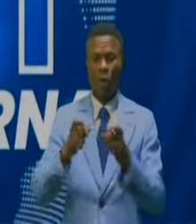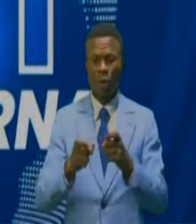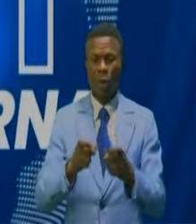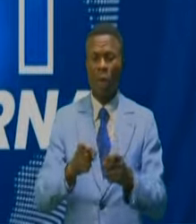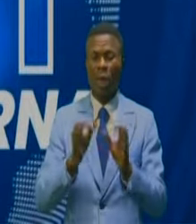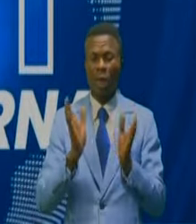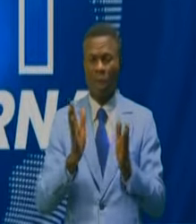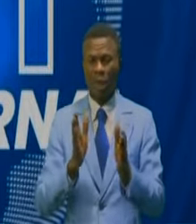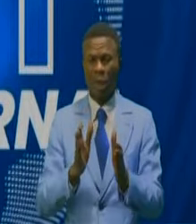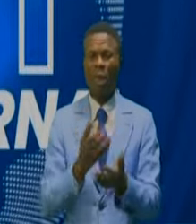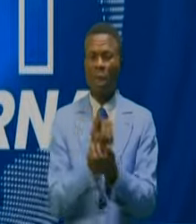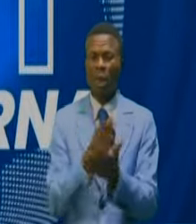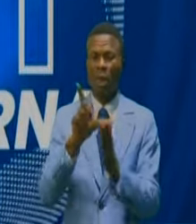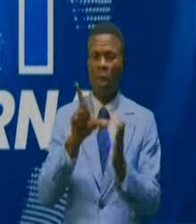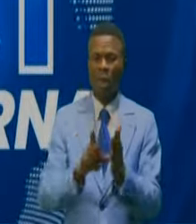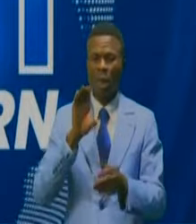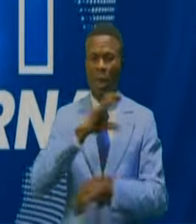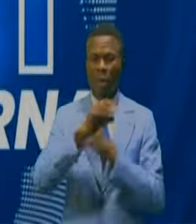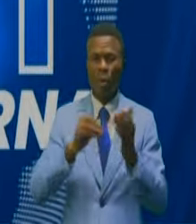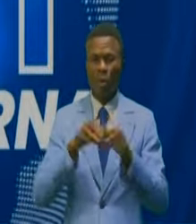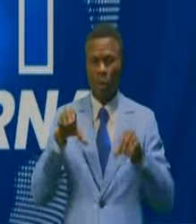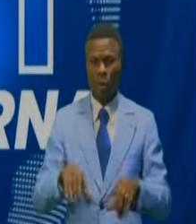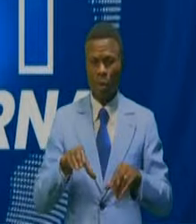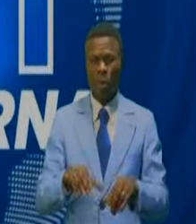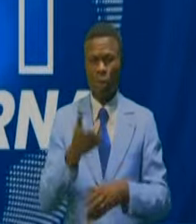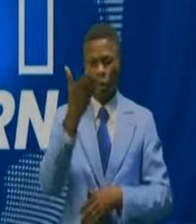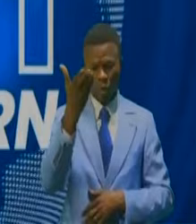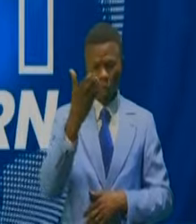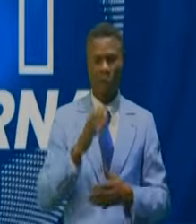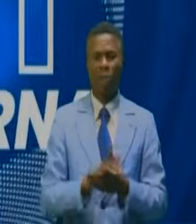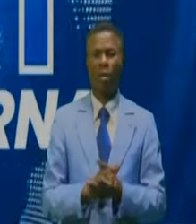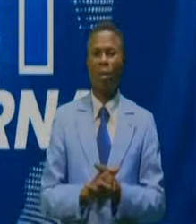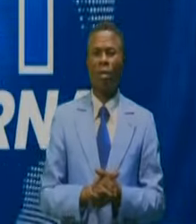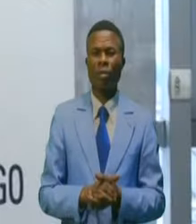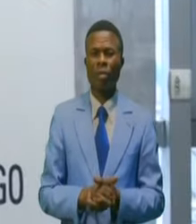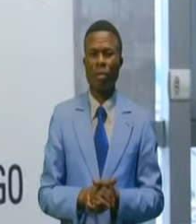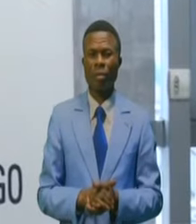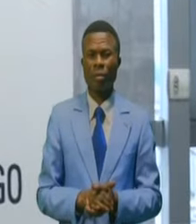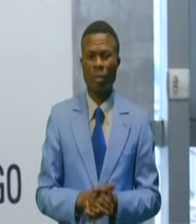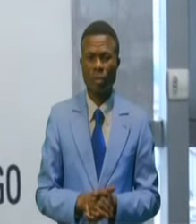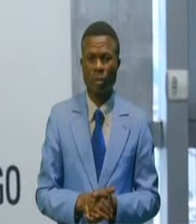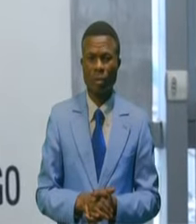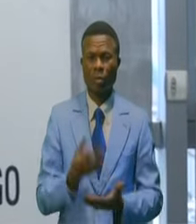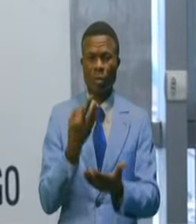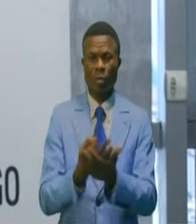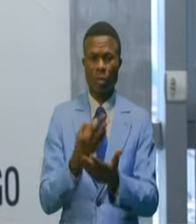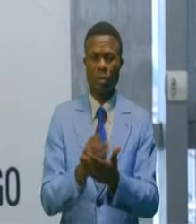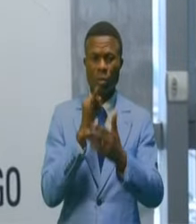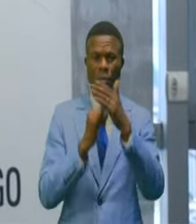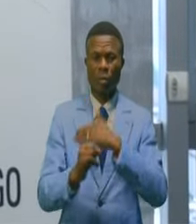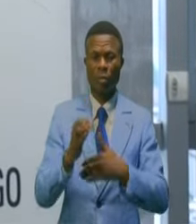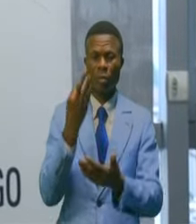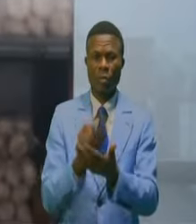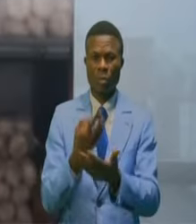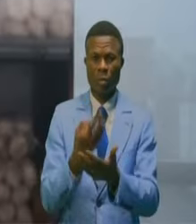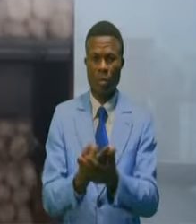risques suivant les exigences de la Banque centrale du Congo. Anastasie Doumbou, Malumbela. Le Fonds pour l'inclusion